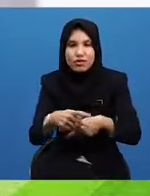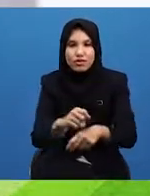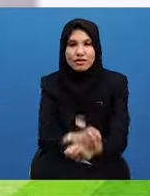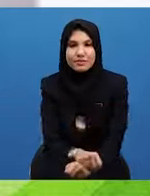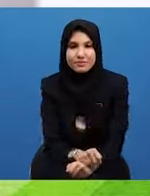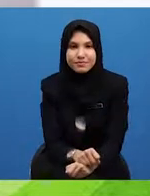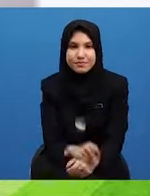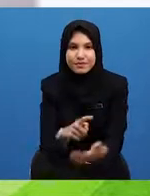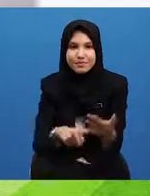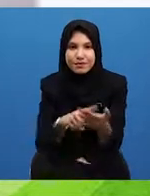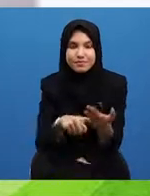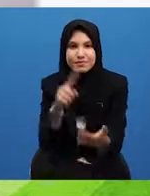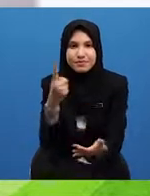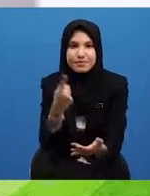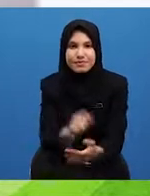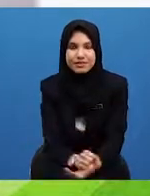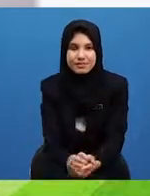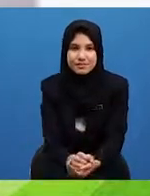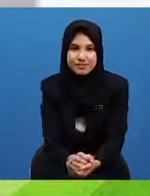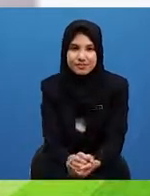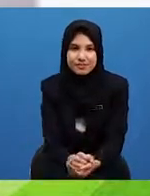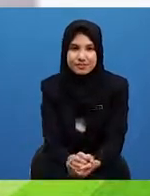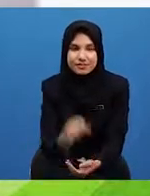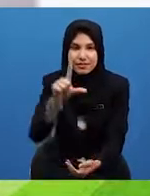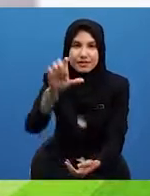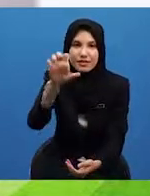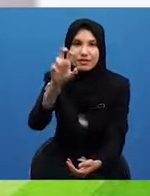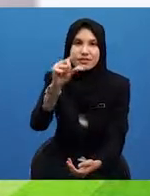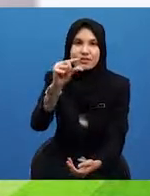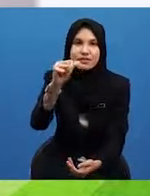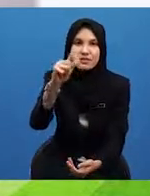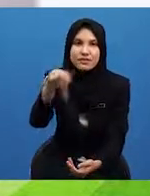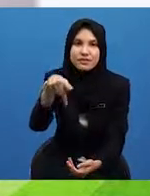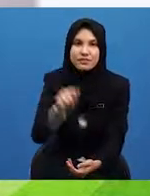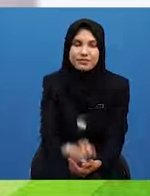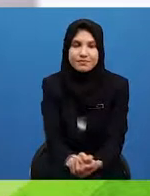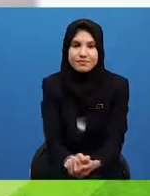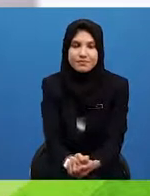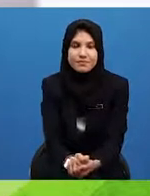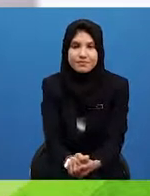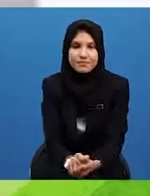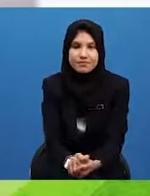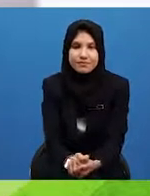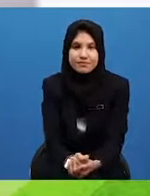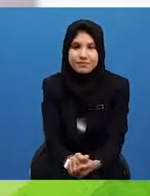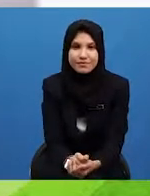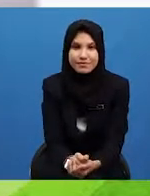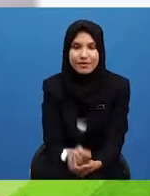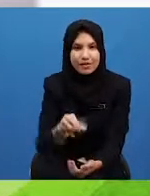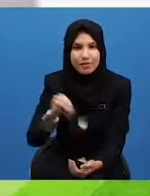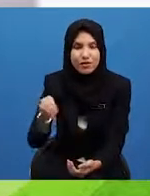asalkan kotak tersebut adalah degap Baiklah Mari kita tengok dua Muri ini melakukan aktiviti ini